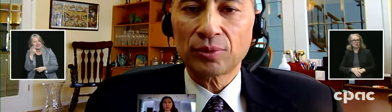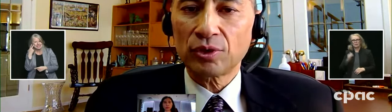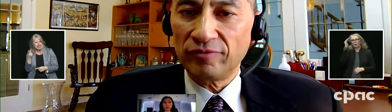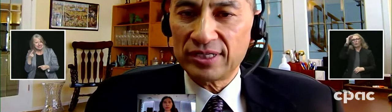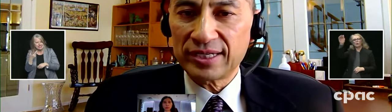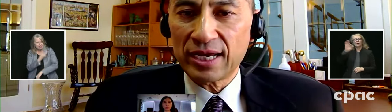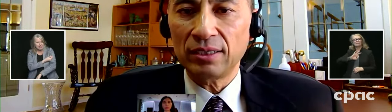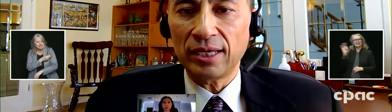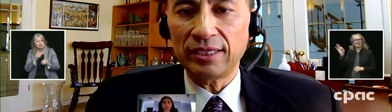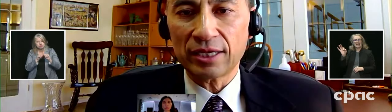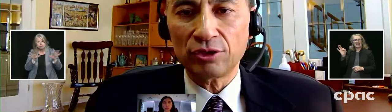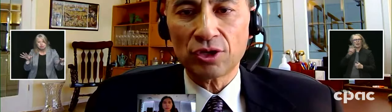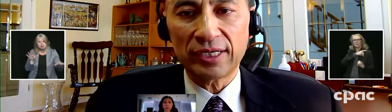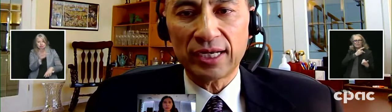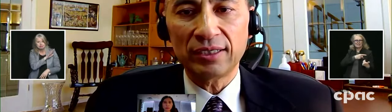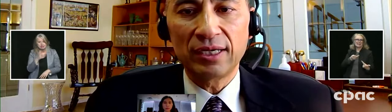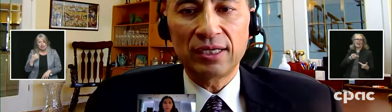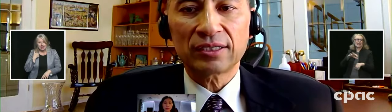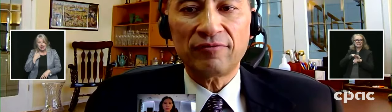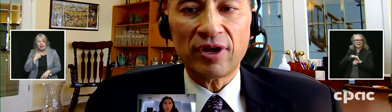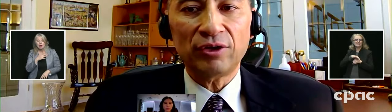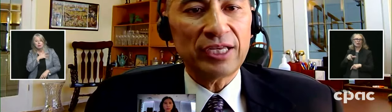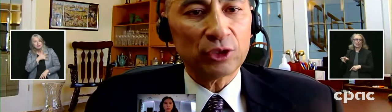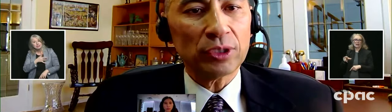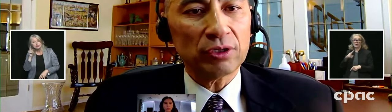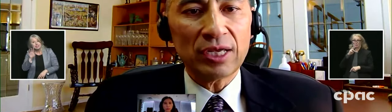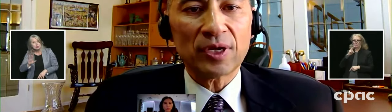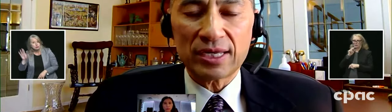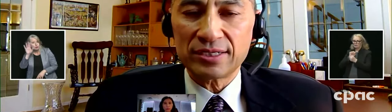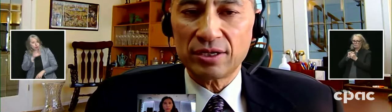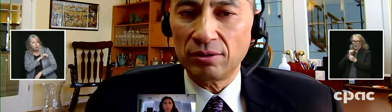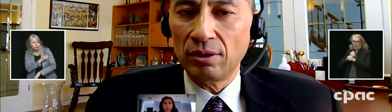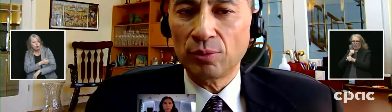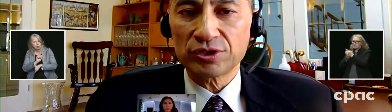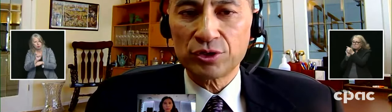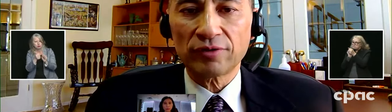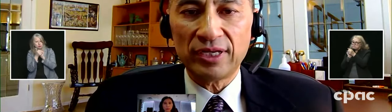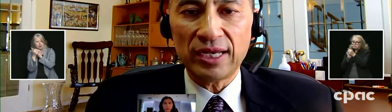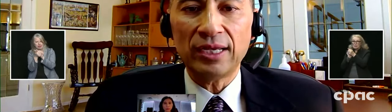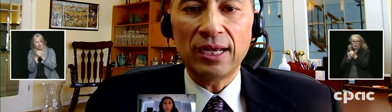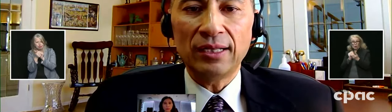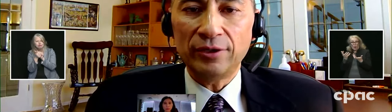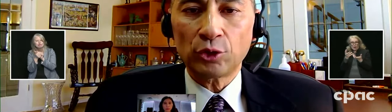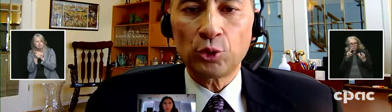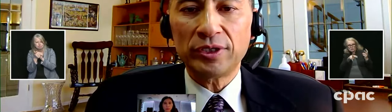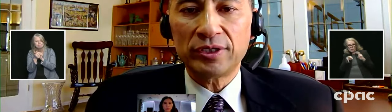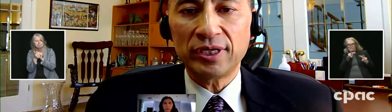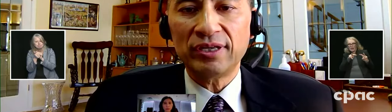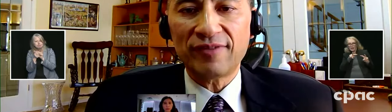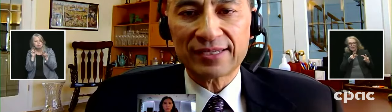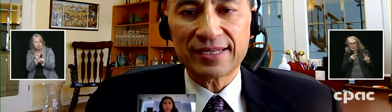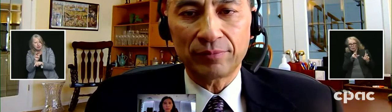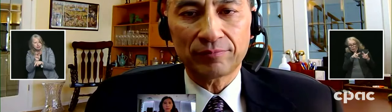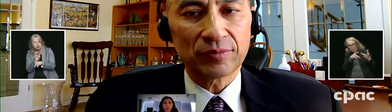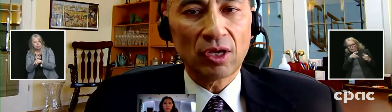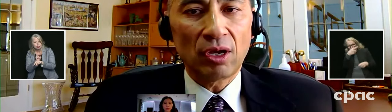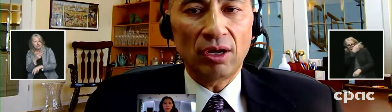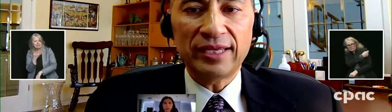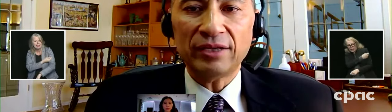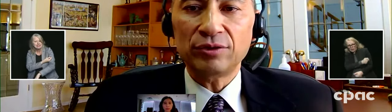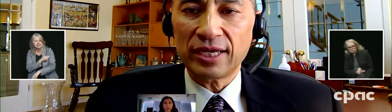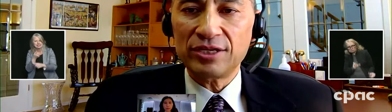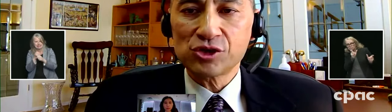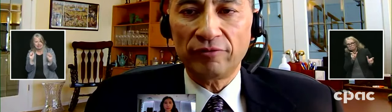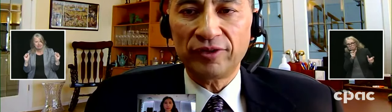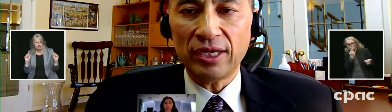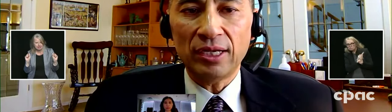fédérales, provinciales et territoriales travaillent en étroite collaboration pour surveiller l'innocuité des vaccins. En